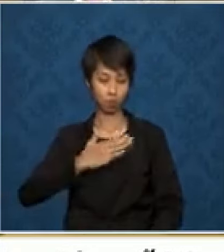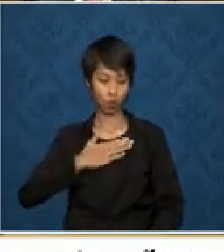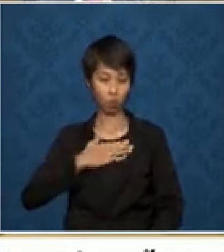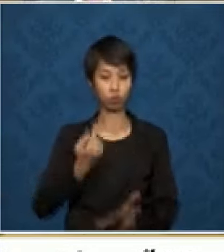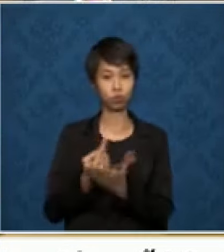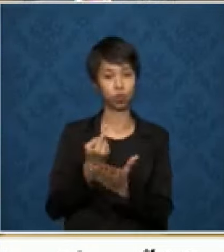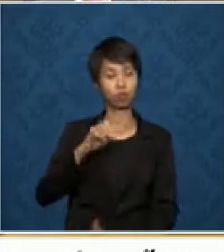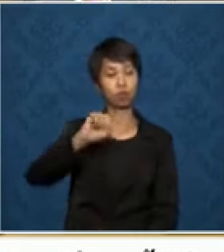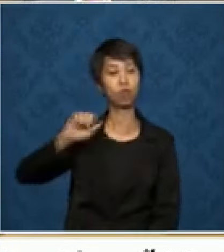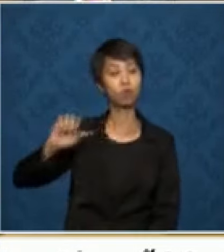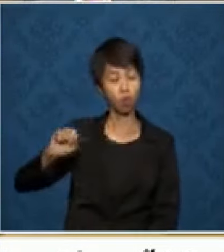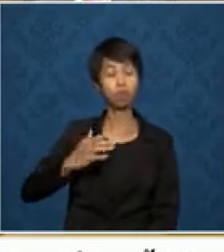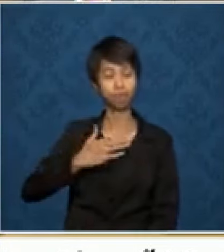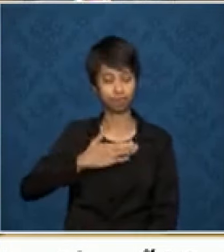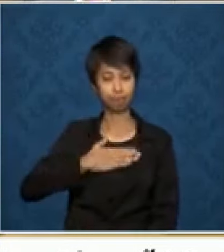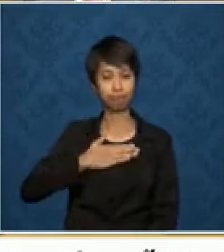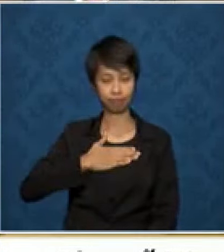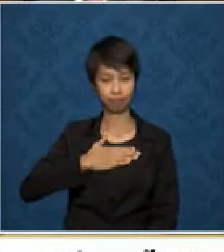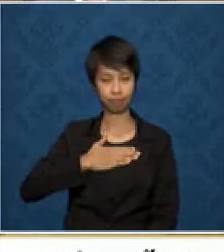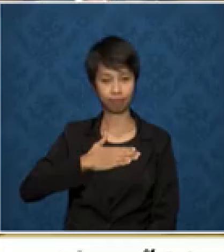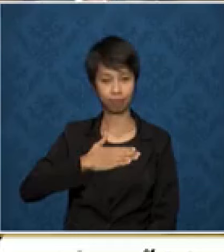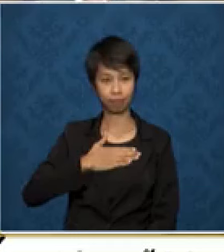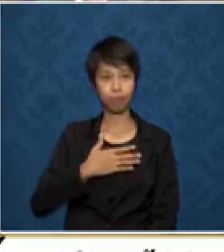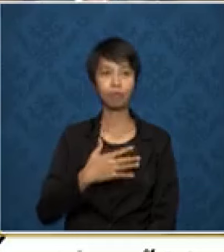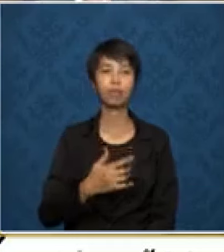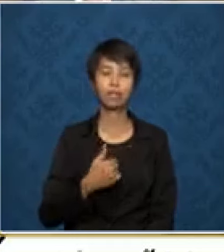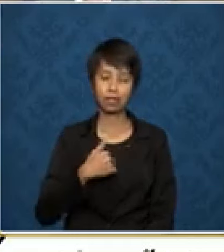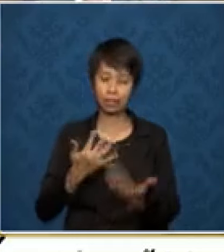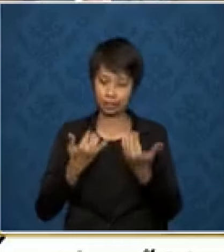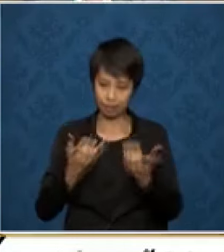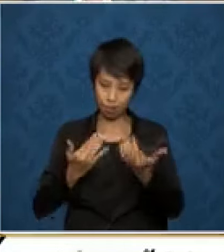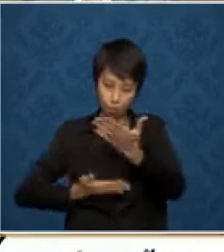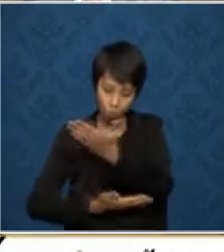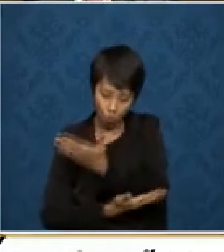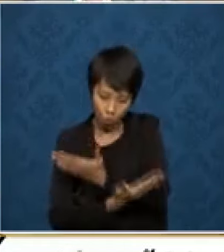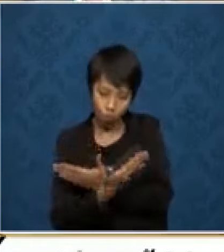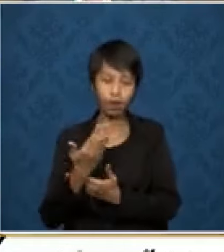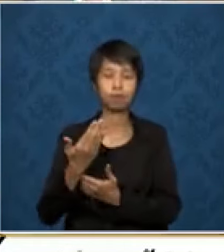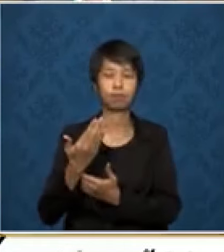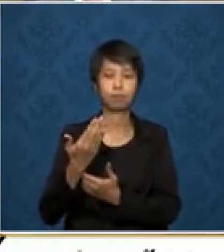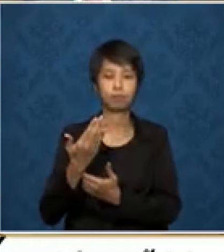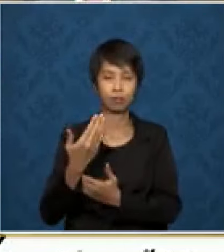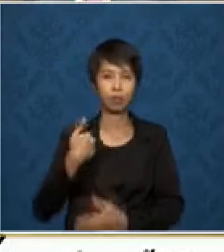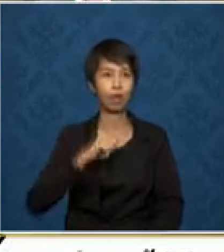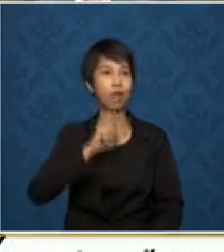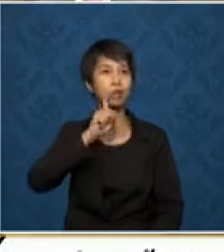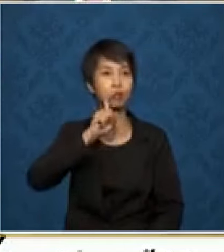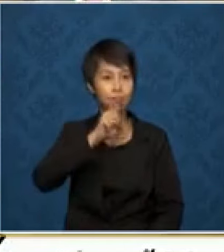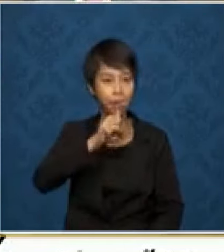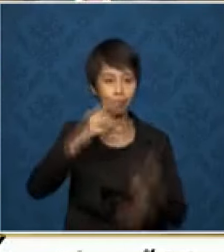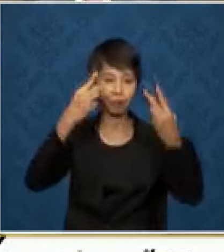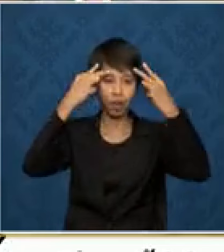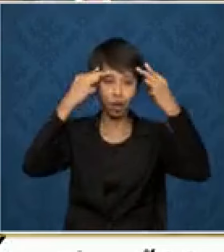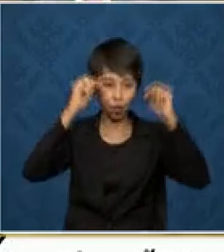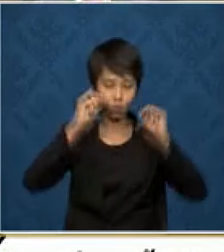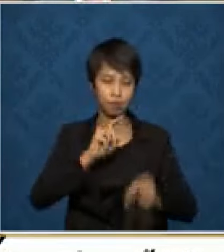หนึ่งของประเทศจึงขอใช้โอกาสตรงนี้ถามนายกรัฐมนตรี